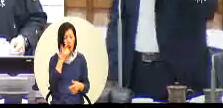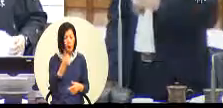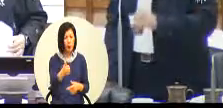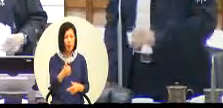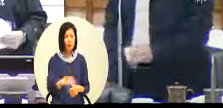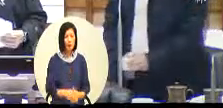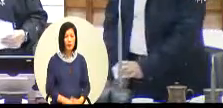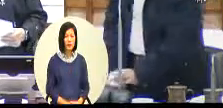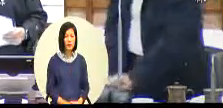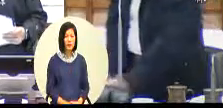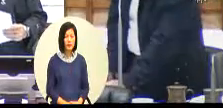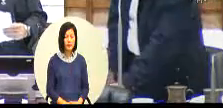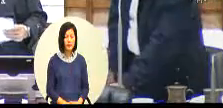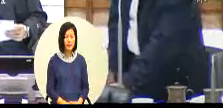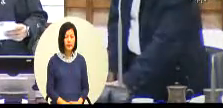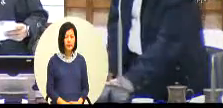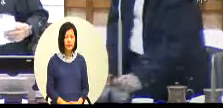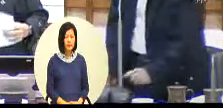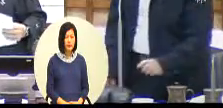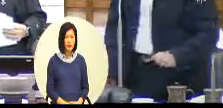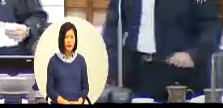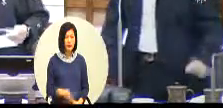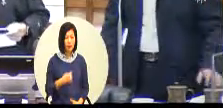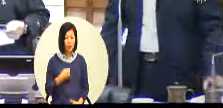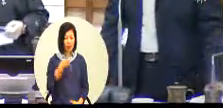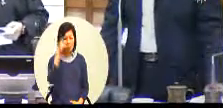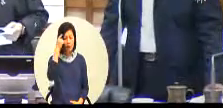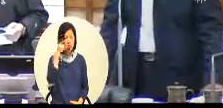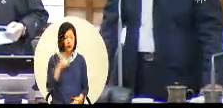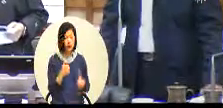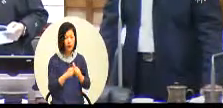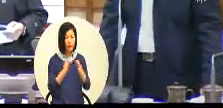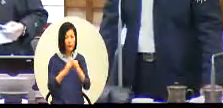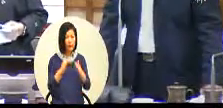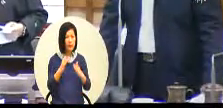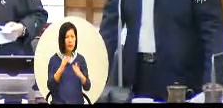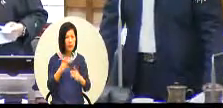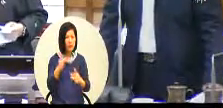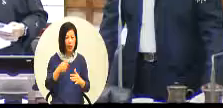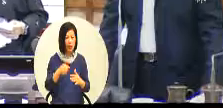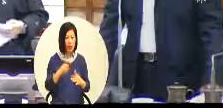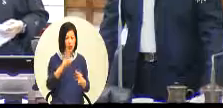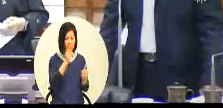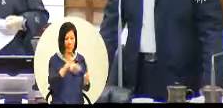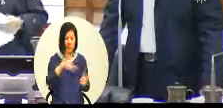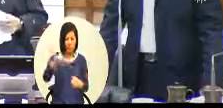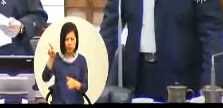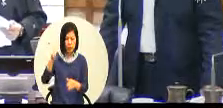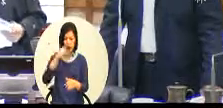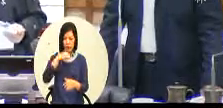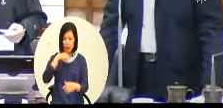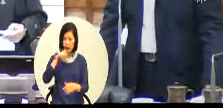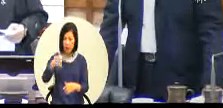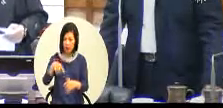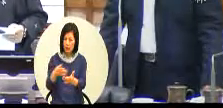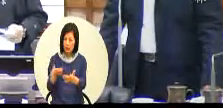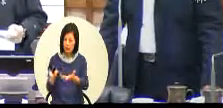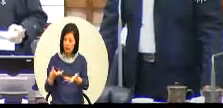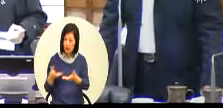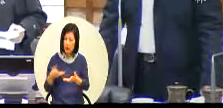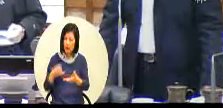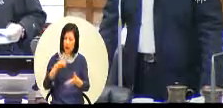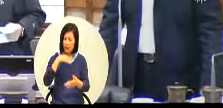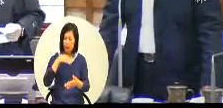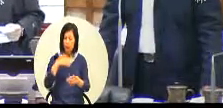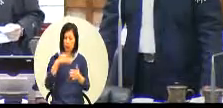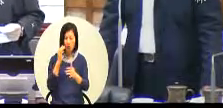常好。那我会觉得我也会请实则副市长到屏东看他们这个部分，屏东县